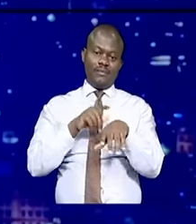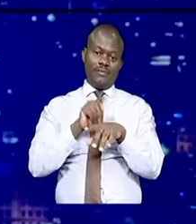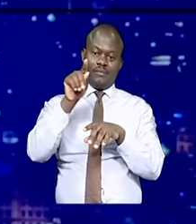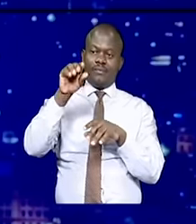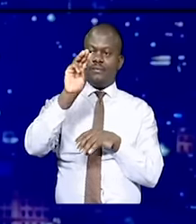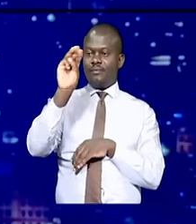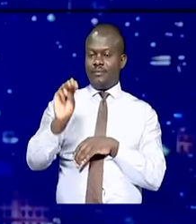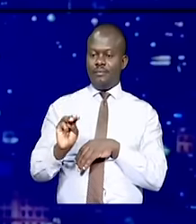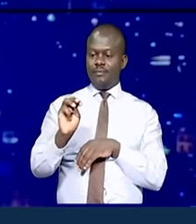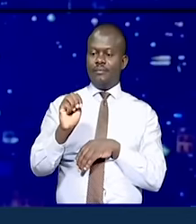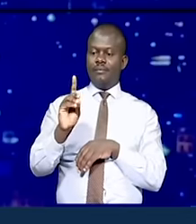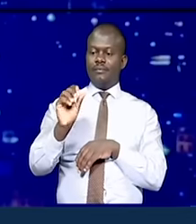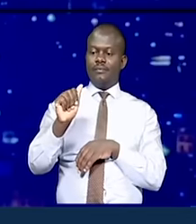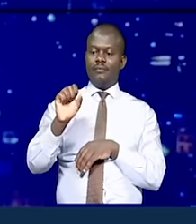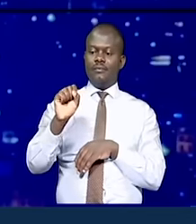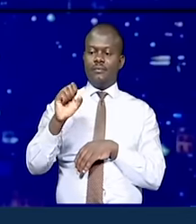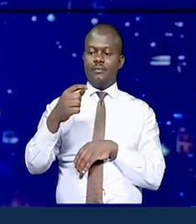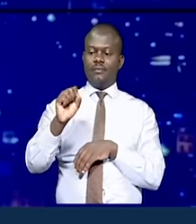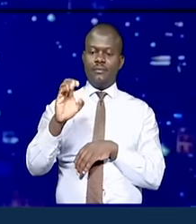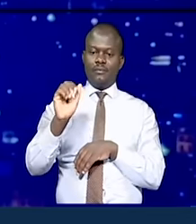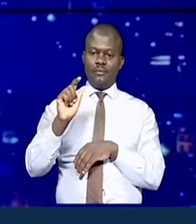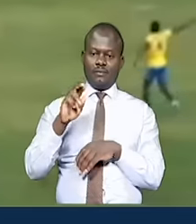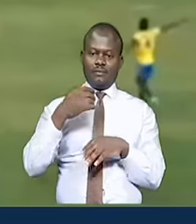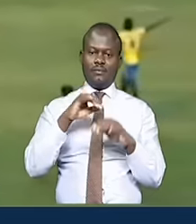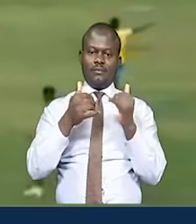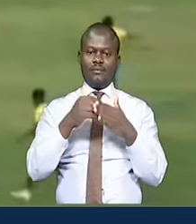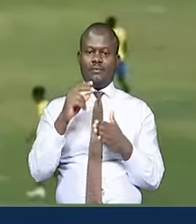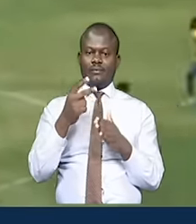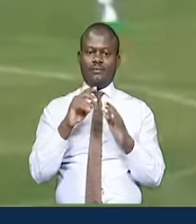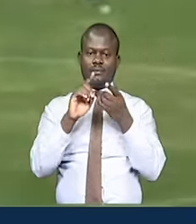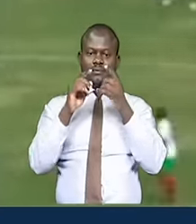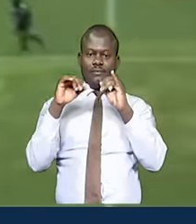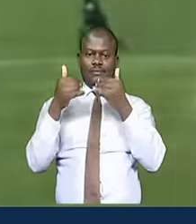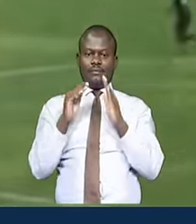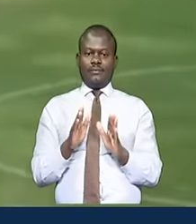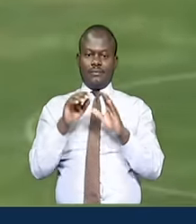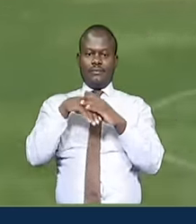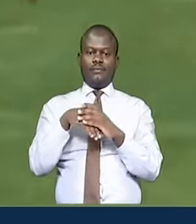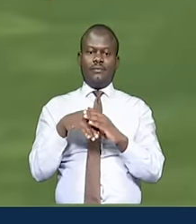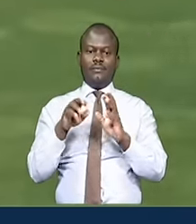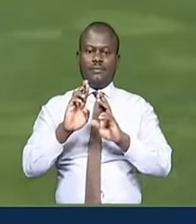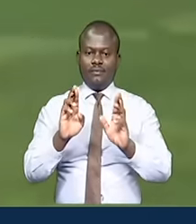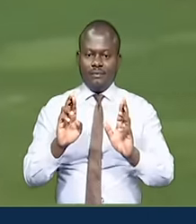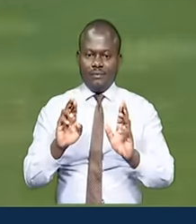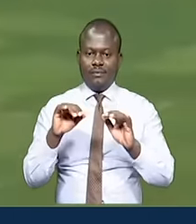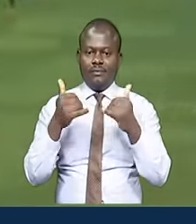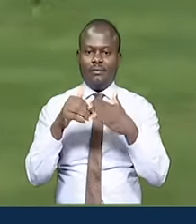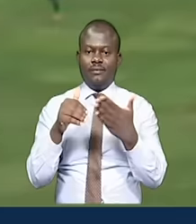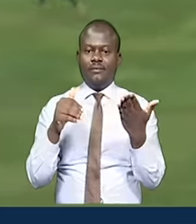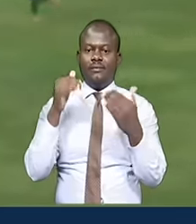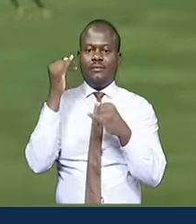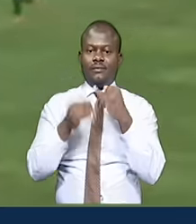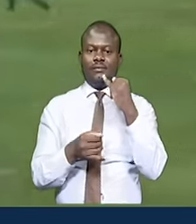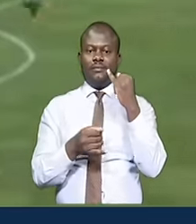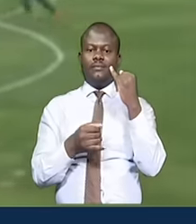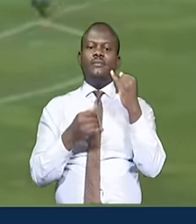cya Madagascar, aho bari bagiye gukina imikino ibiri ya gicuti, ni mu rugendo rwo kwitegura imikino ya nyuma yo